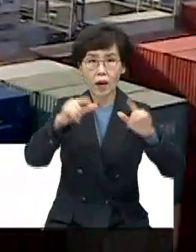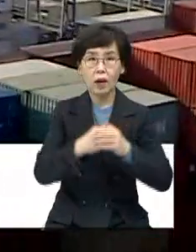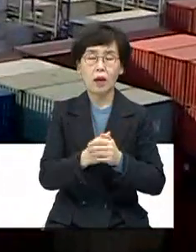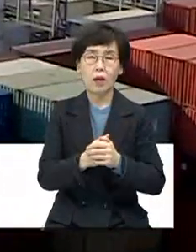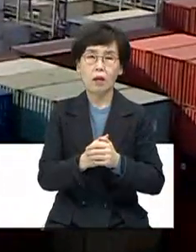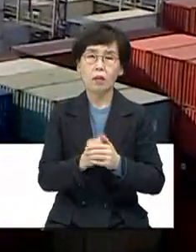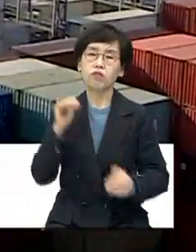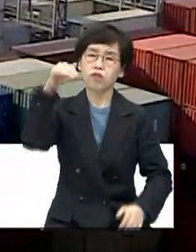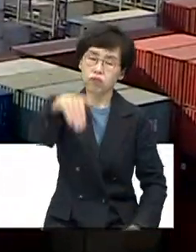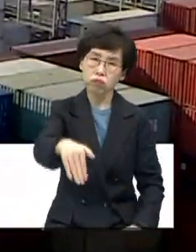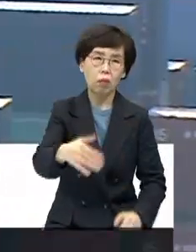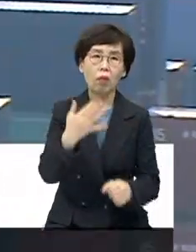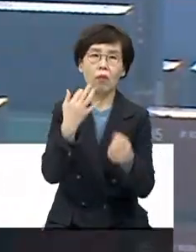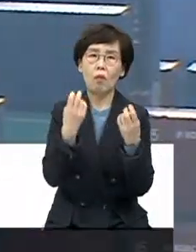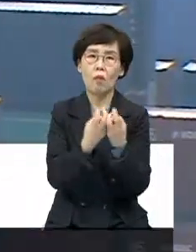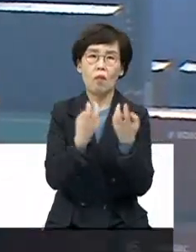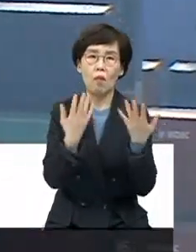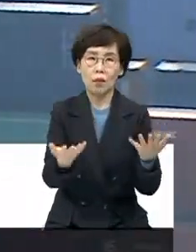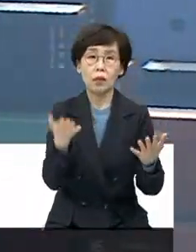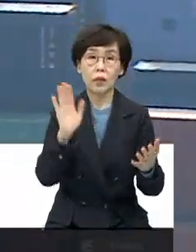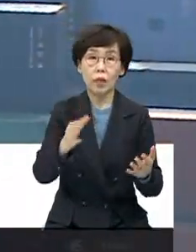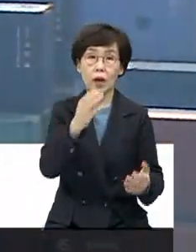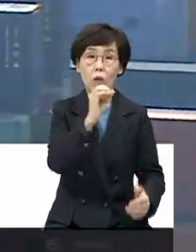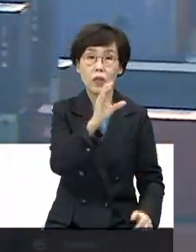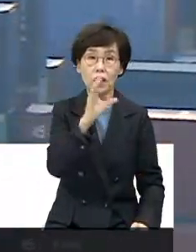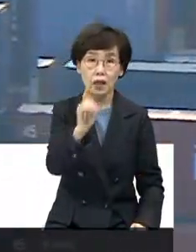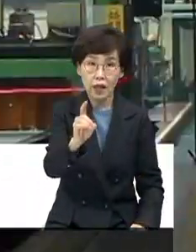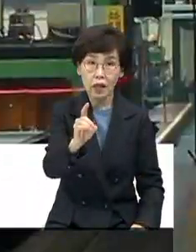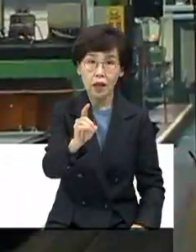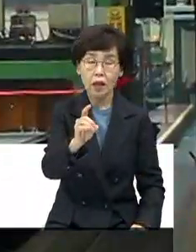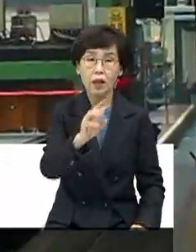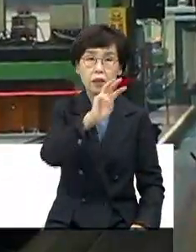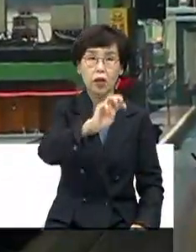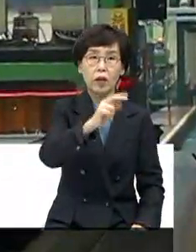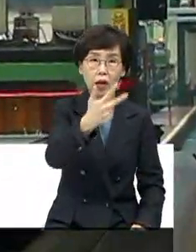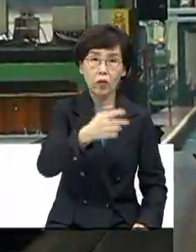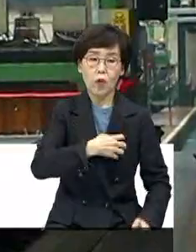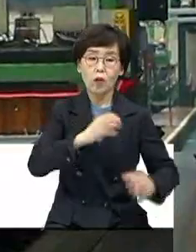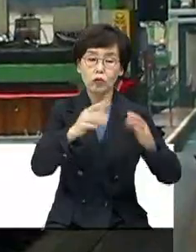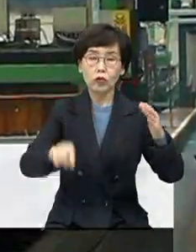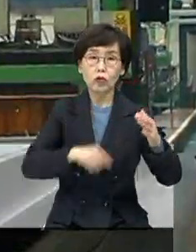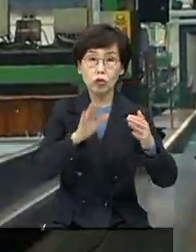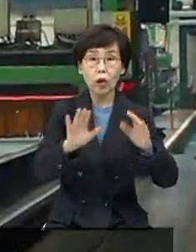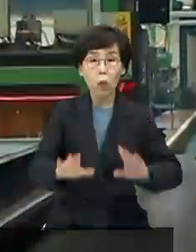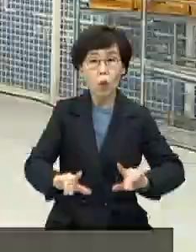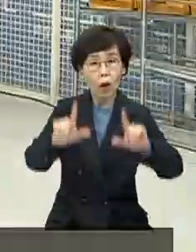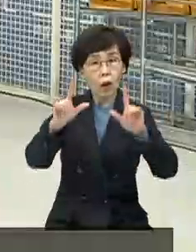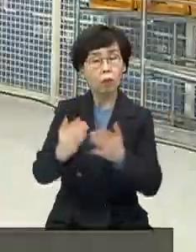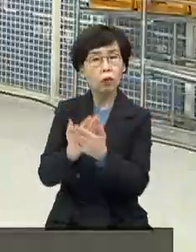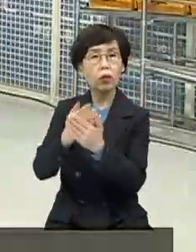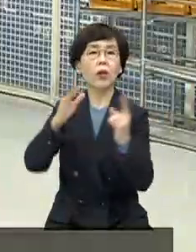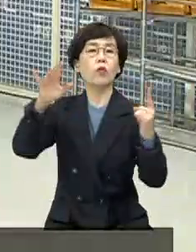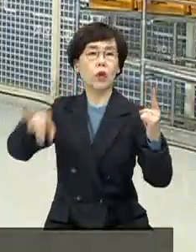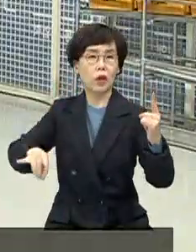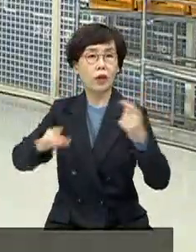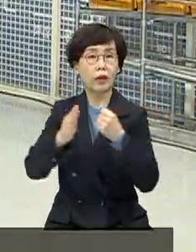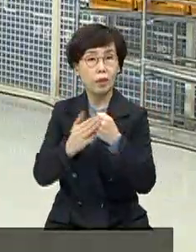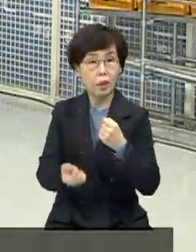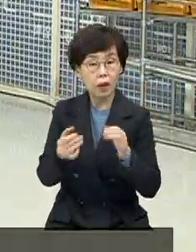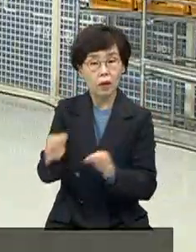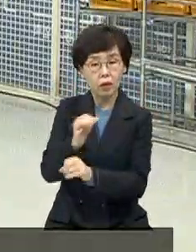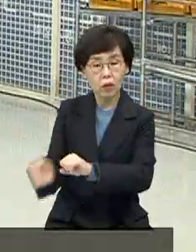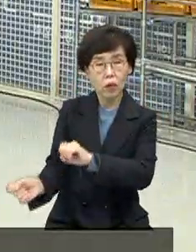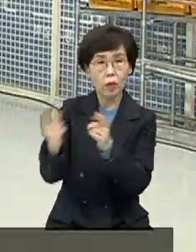성장은 불가피하지만 OECD 37개 회원국 가운데 올해 성장률 1위를 기록하고 있다며 빠른 경제